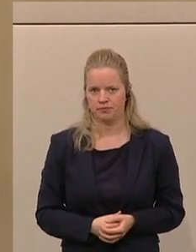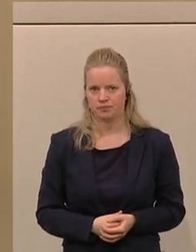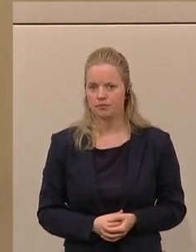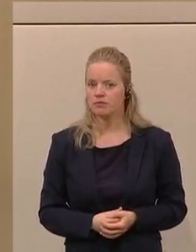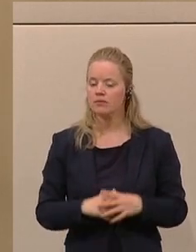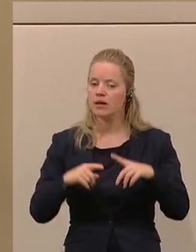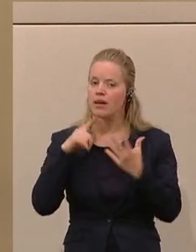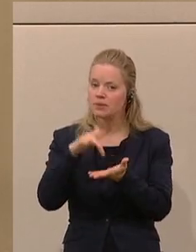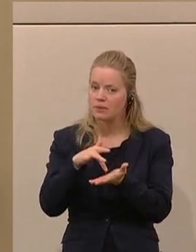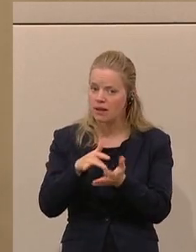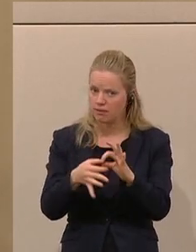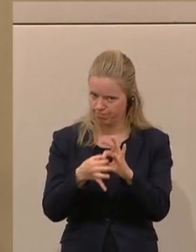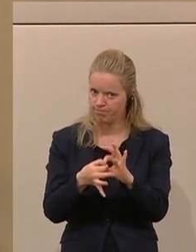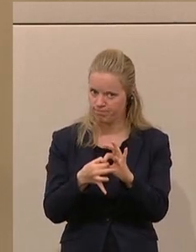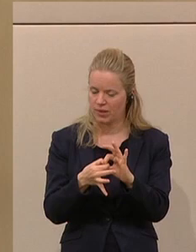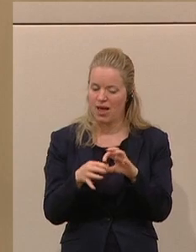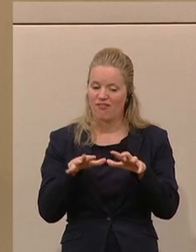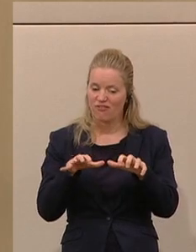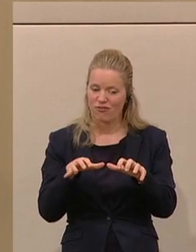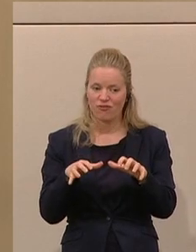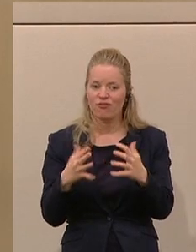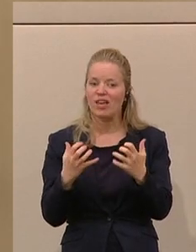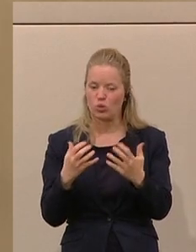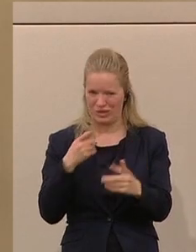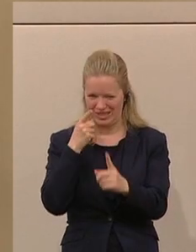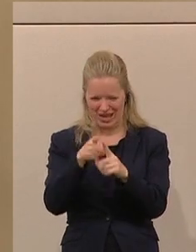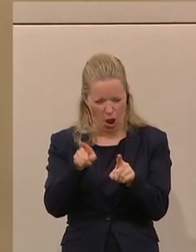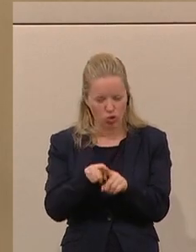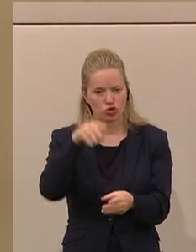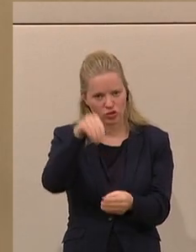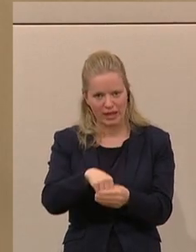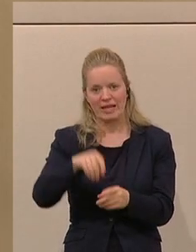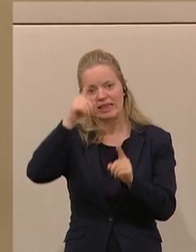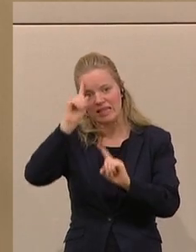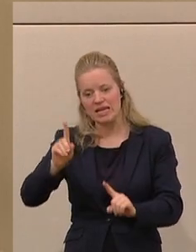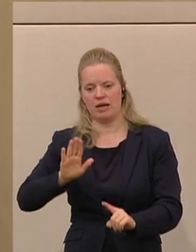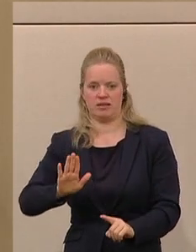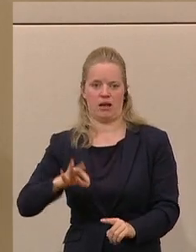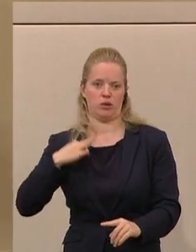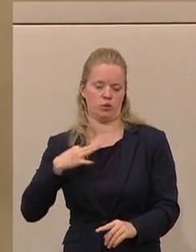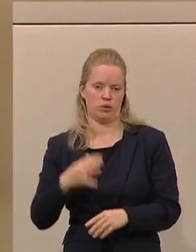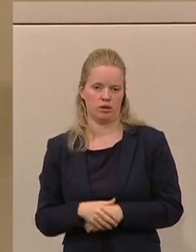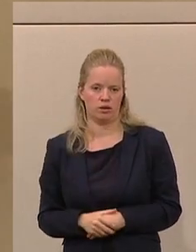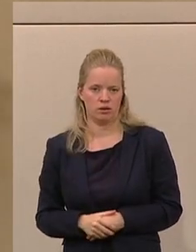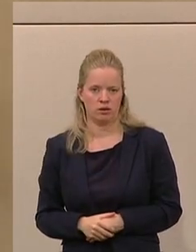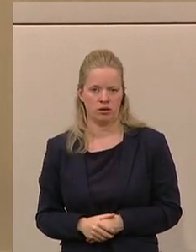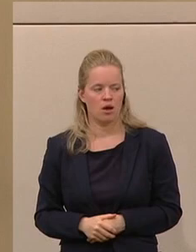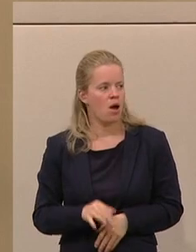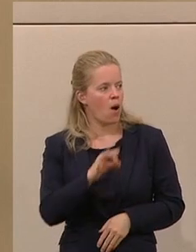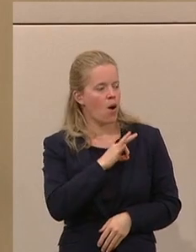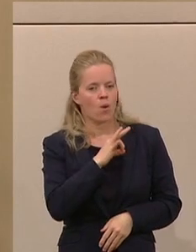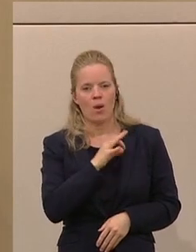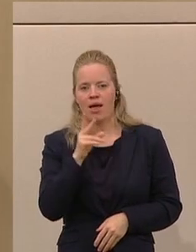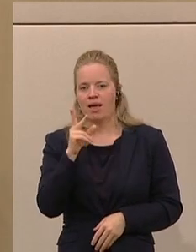Lebensmitteln, dann muss man auch, steht im Wirkungsziel drin, auch das Tierwohl herannehmen. Und da weiß ich schon, Kollege Keck war immer